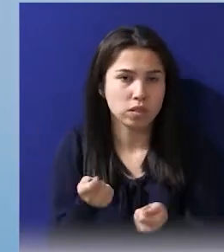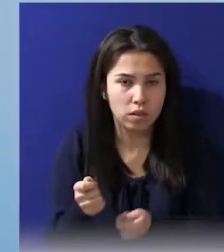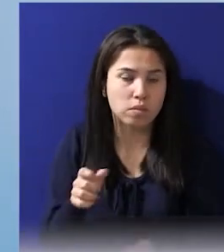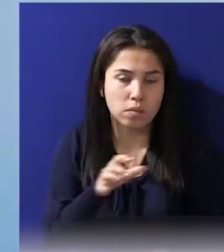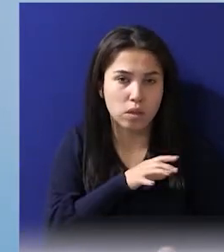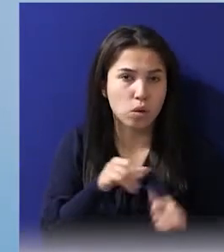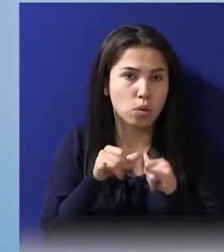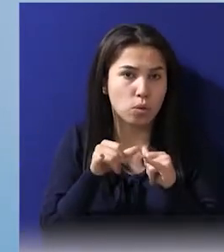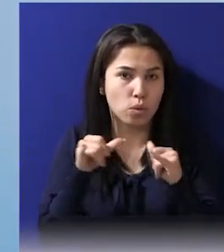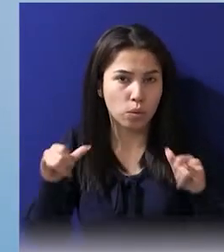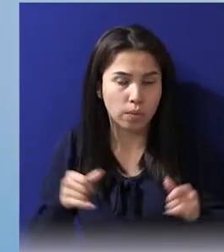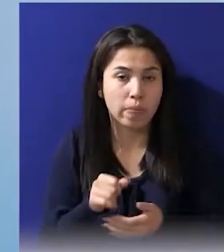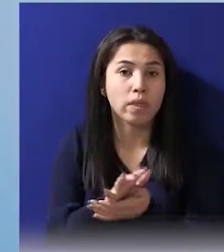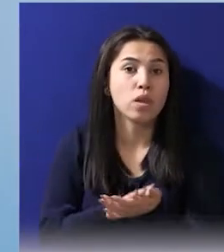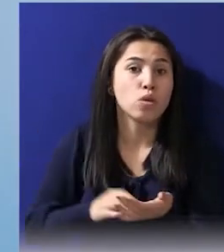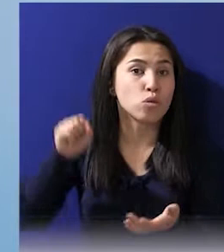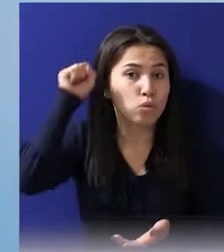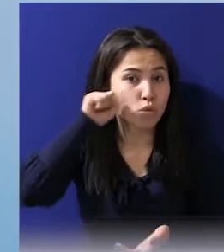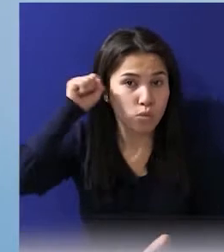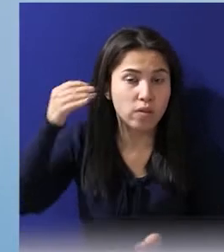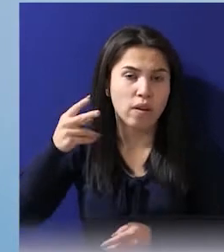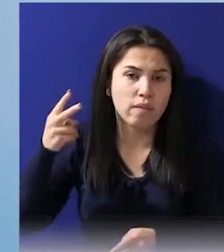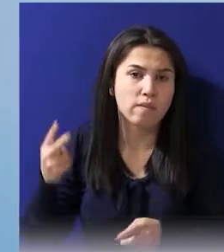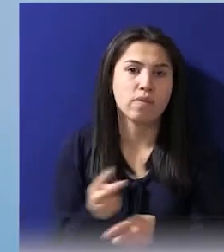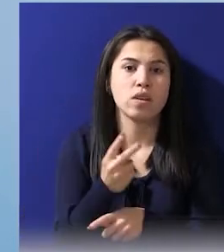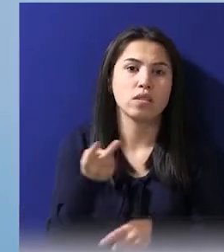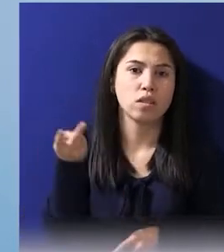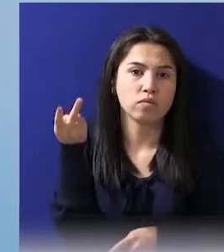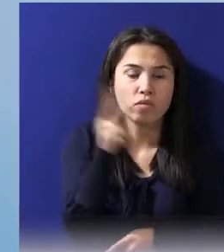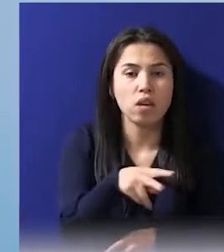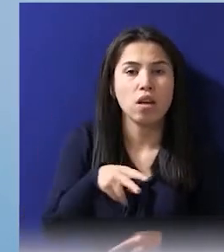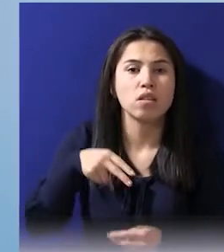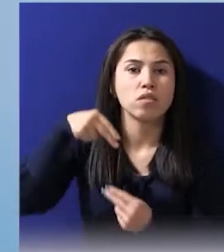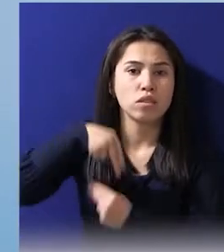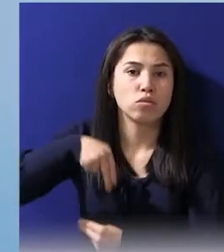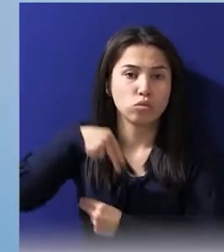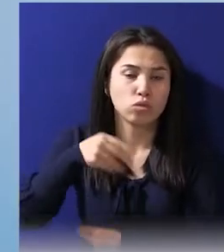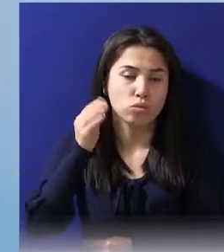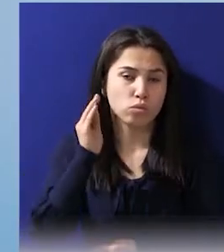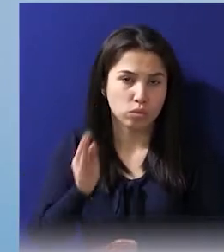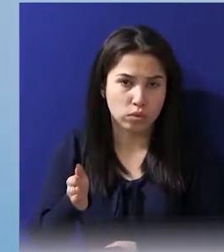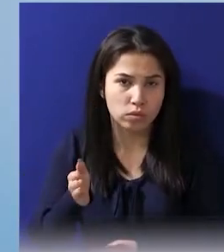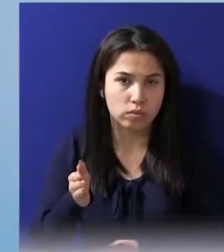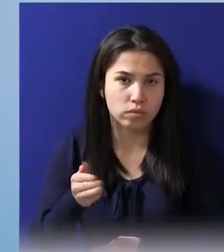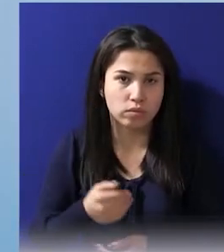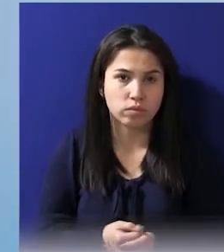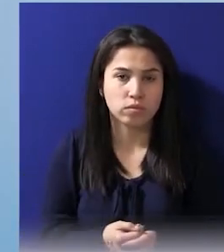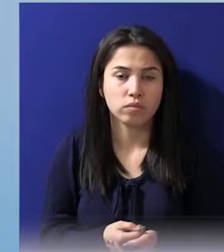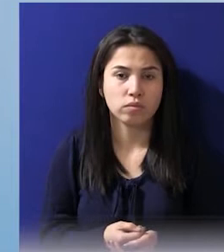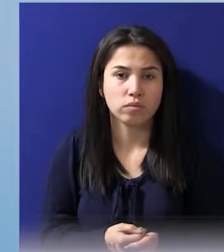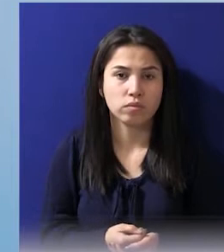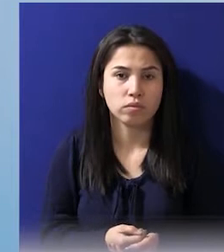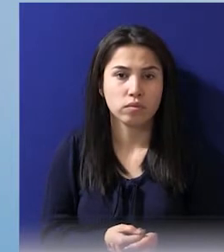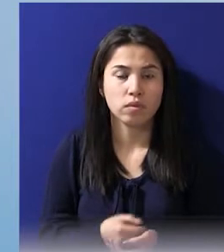екен. Олардың 1050-і шетелдік турист болатын болса, қалған 61 мыңы еліміздің